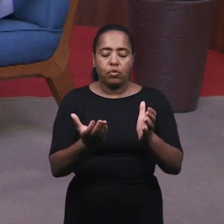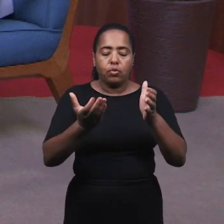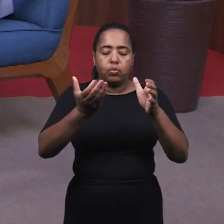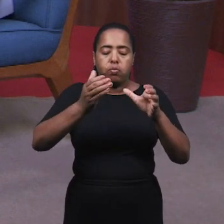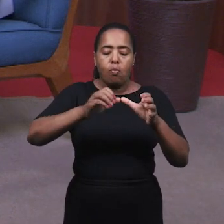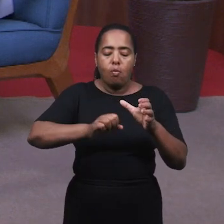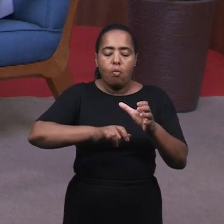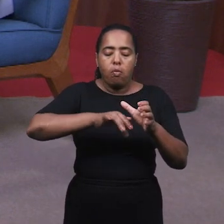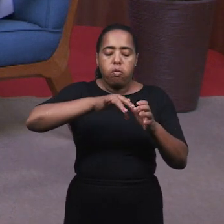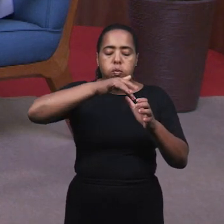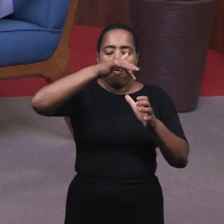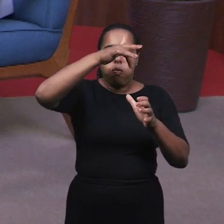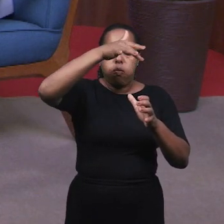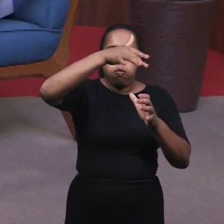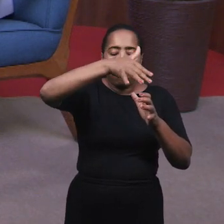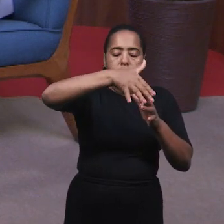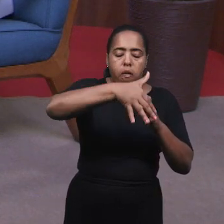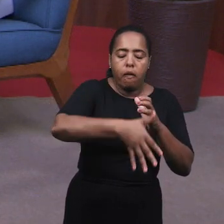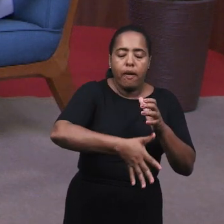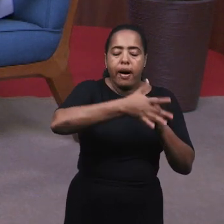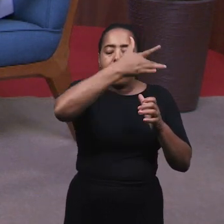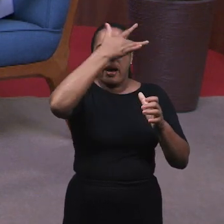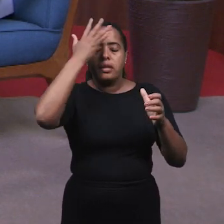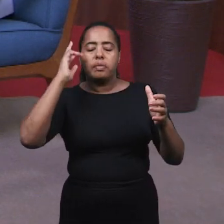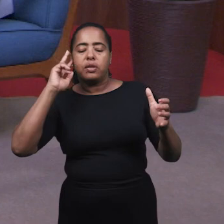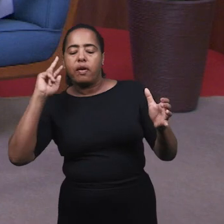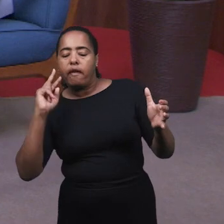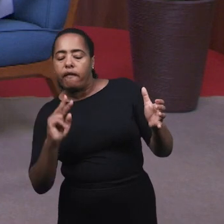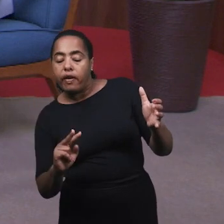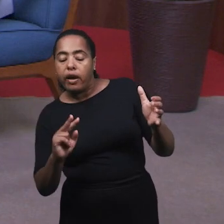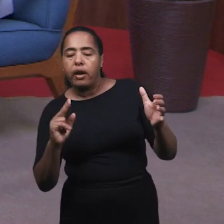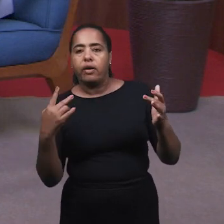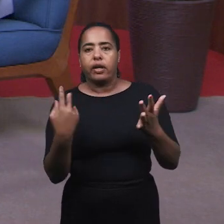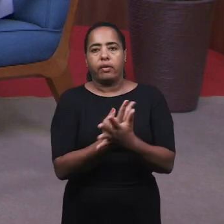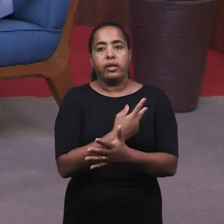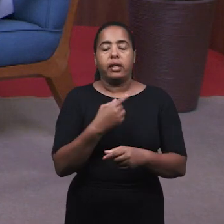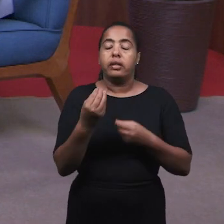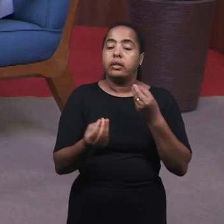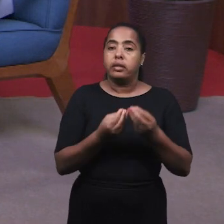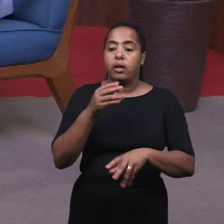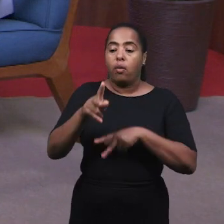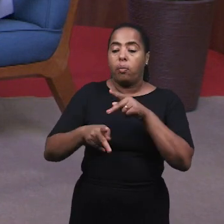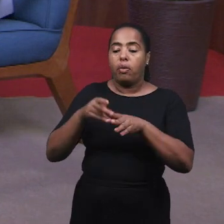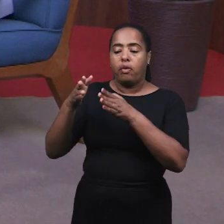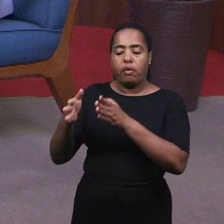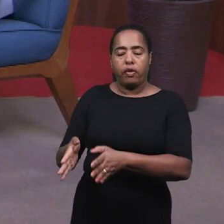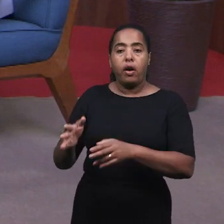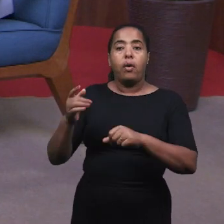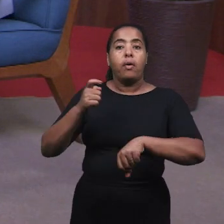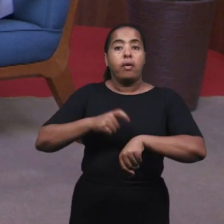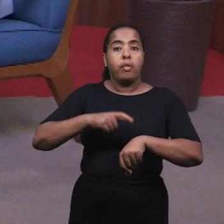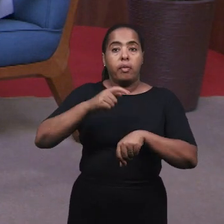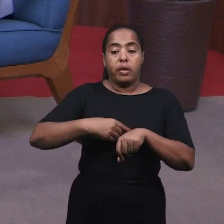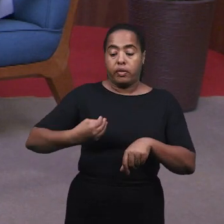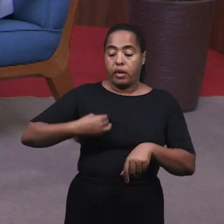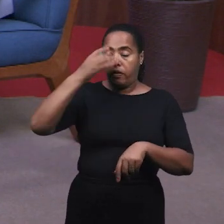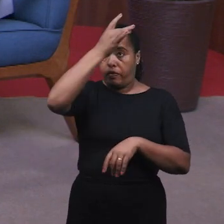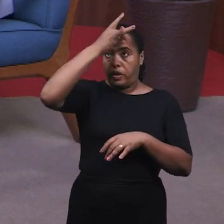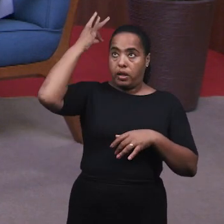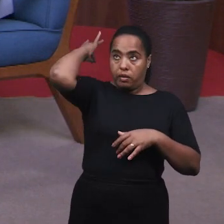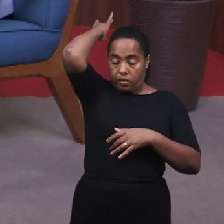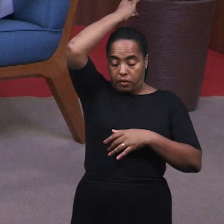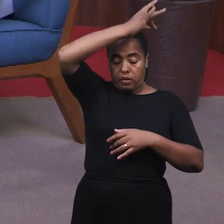quand le vase déborde, celui qui est dehors, il commence à voir ce qui se passe. Donc l'Église, à la mesure qu'elle est remplie